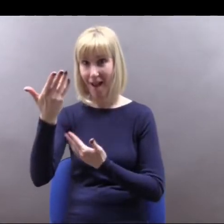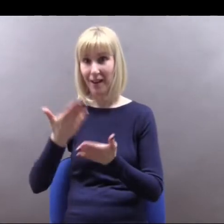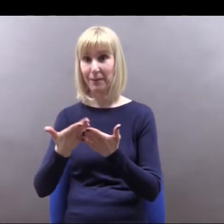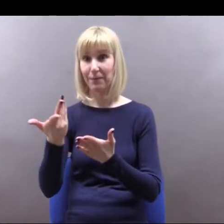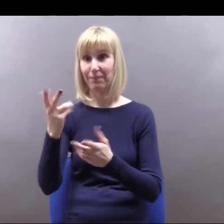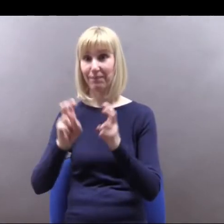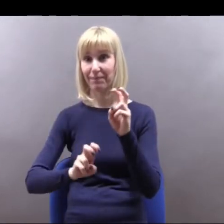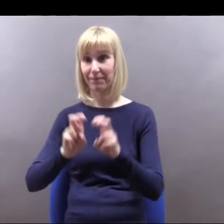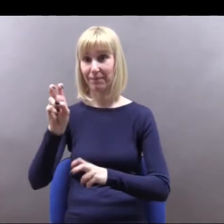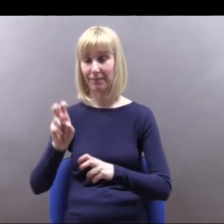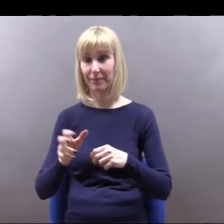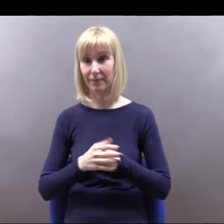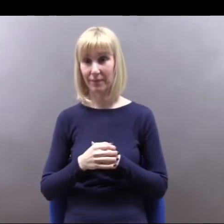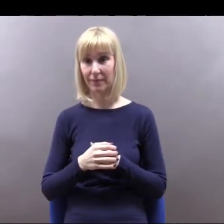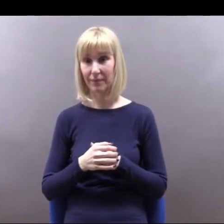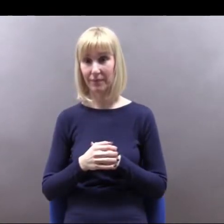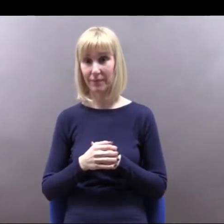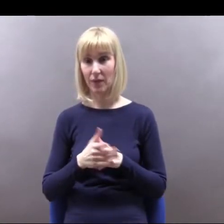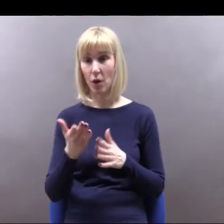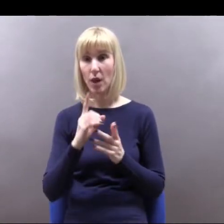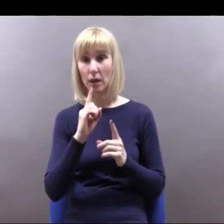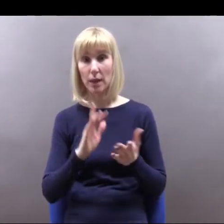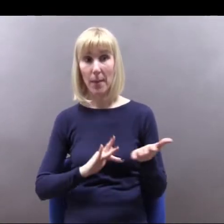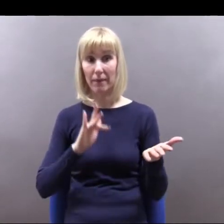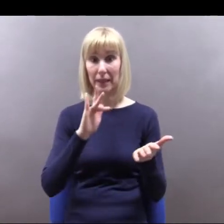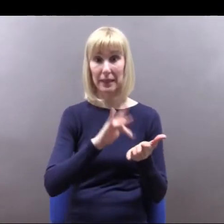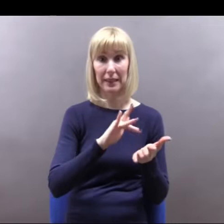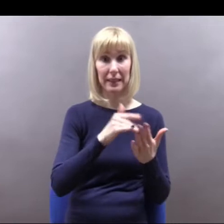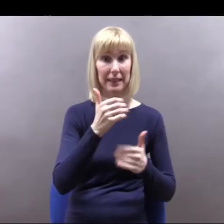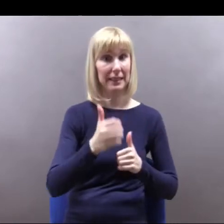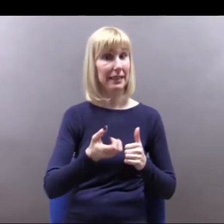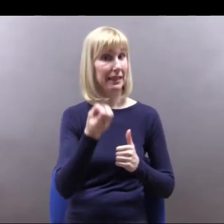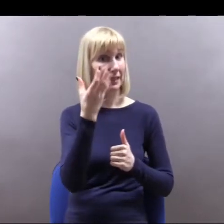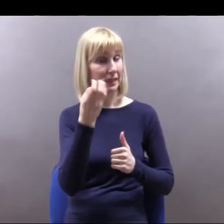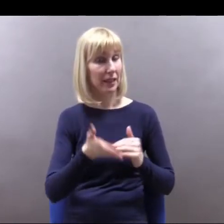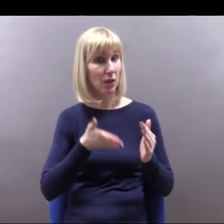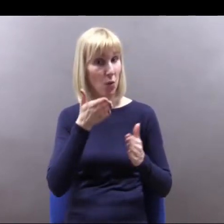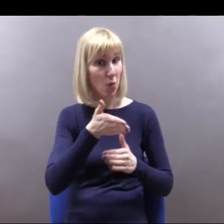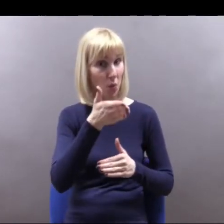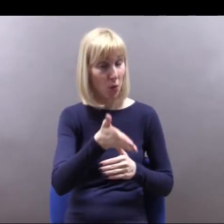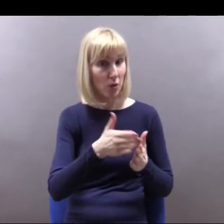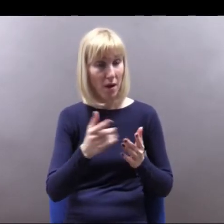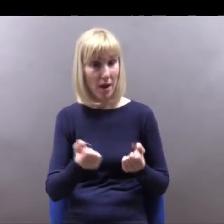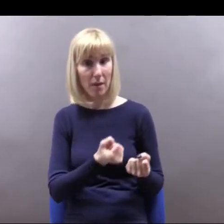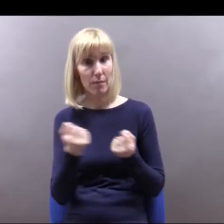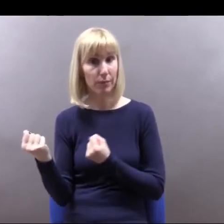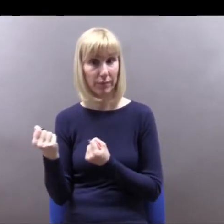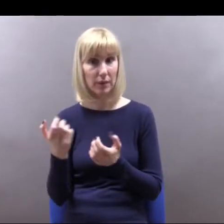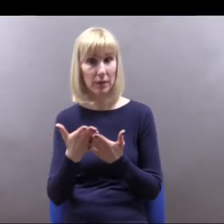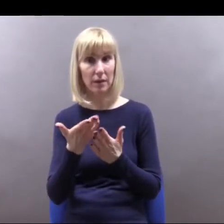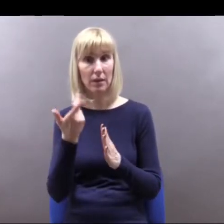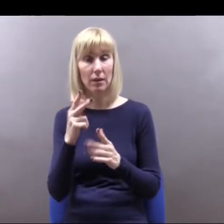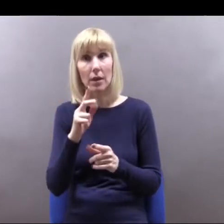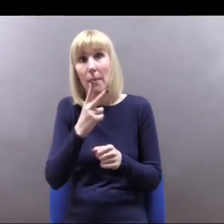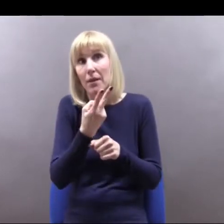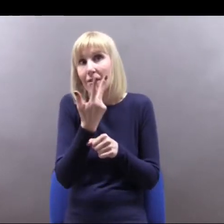będzie jechał pewnie ze 3 minuty, bo to jest sąsiednia stacja Łódź Fabryczna. A my sobie grzecznie czekamy